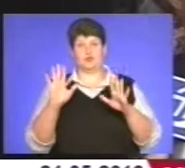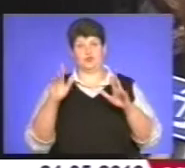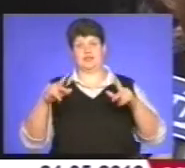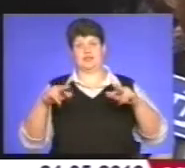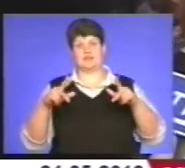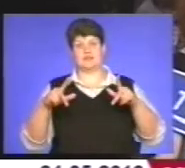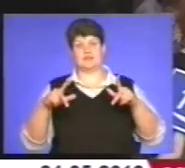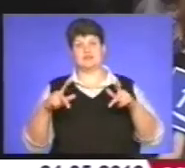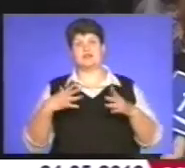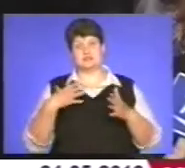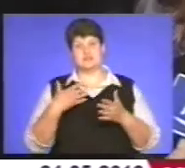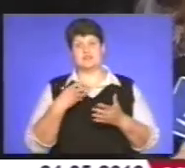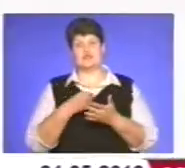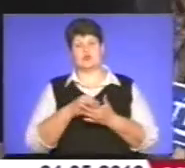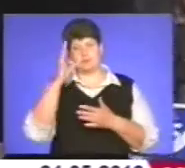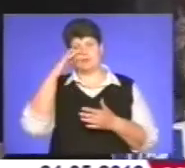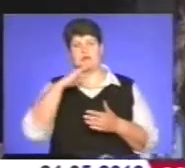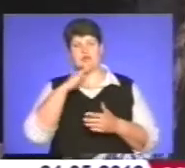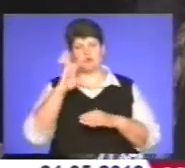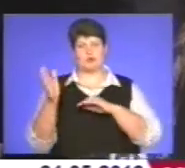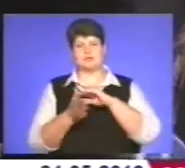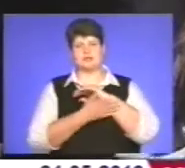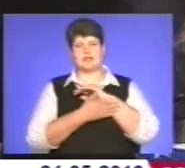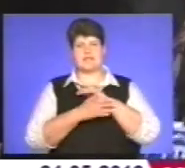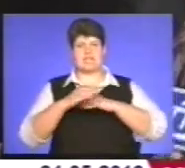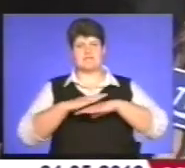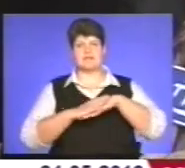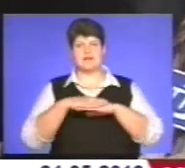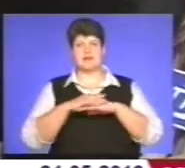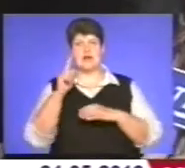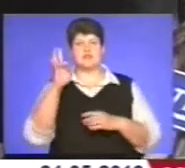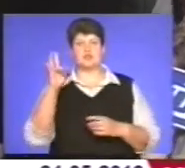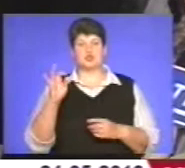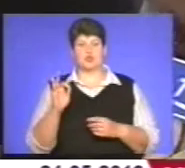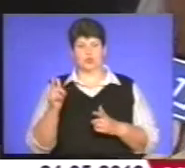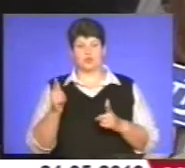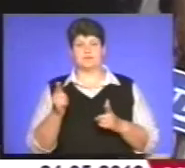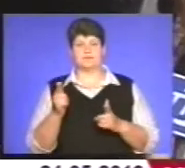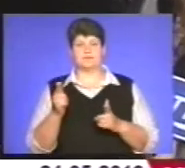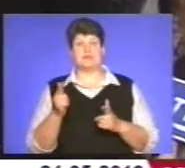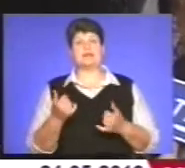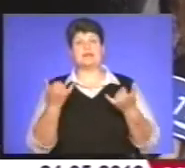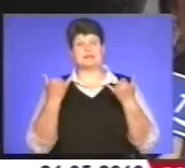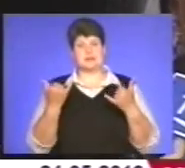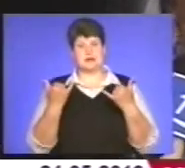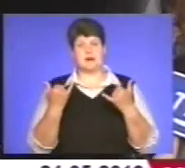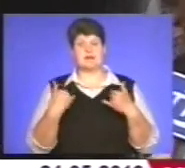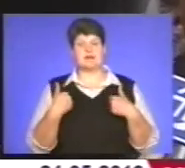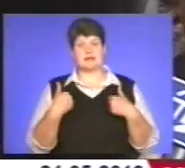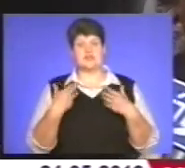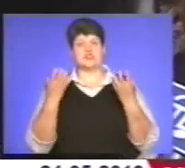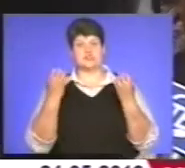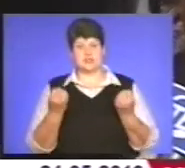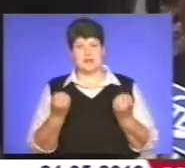танцювати з своїм батьком останній вальс. Готувати до ЗНО і куди будеш поступати? На даний момент я